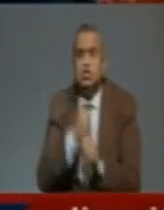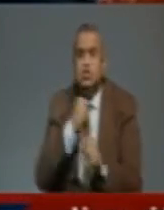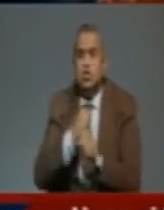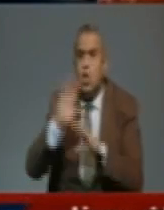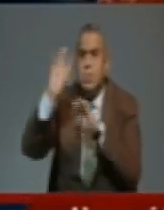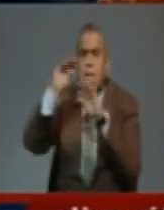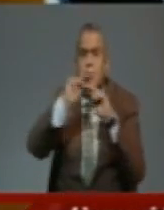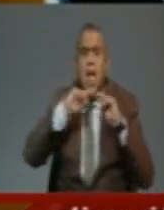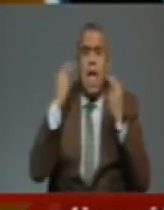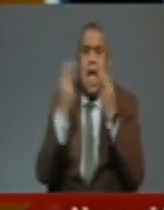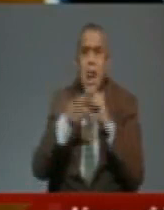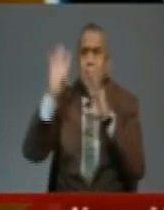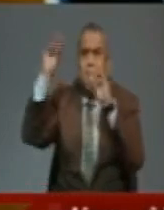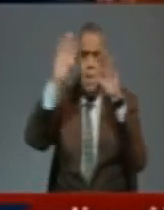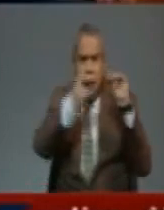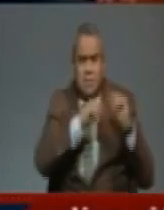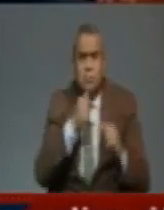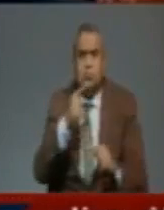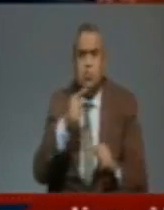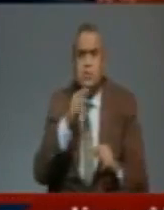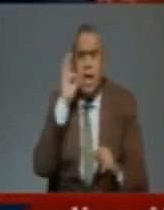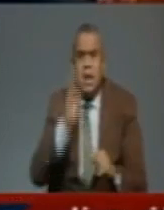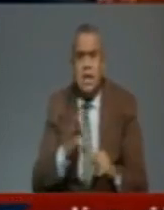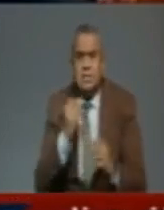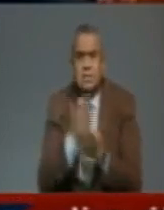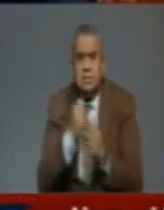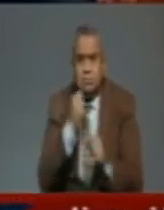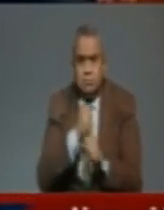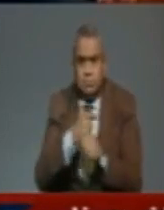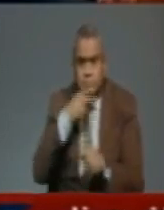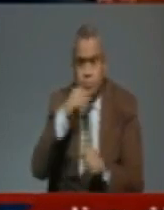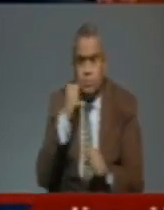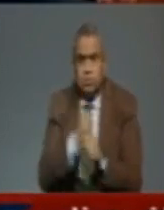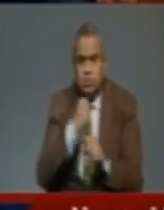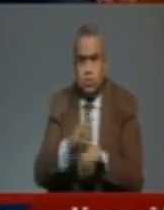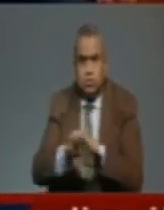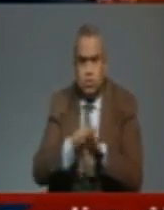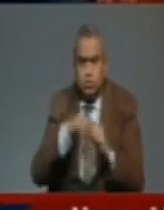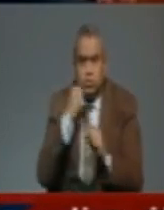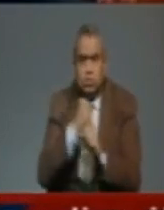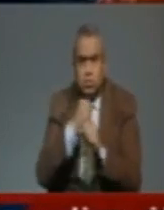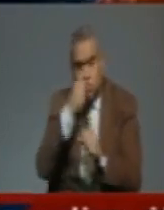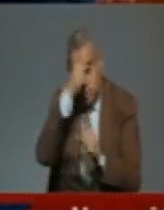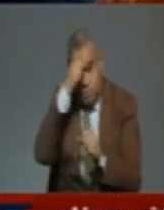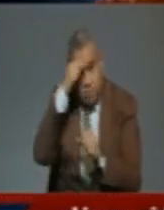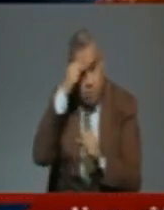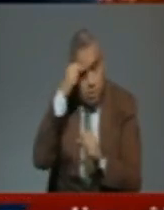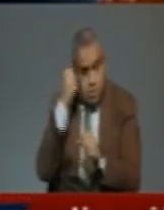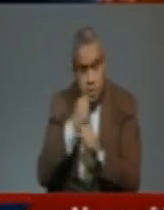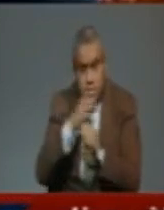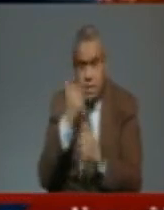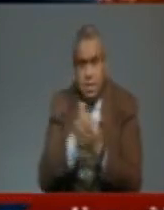زي الايه؟ العالم كله ما بيشتغل. عشان ايه؟ انتوا بتتكلموا على تشغيل ناس، طب هتشغلهم ازاي؟ ما كانش يبقى